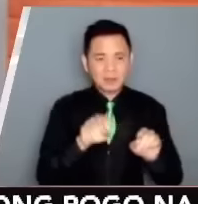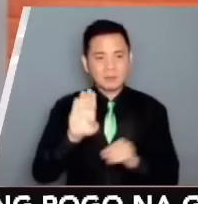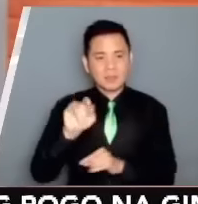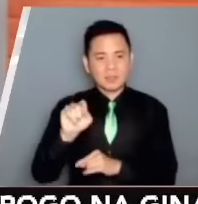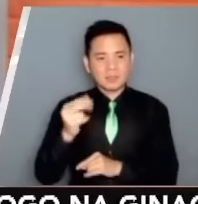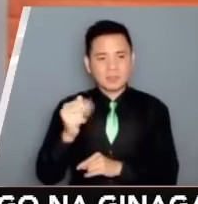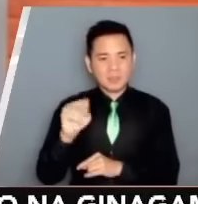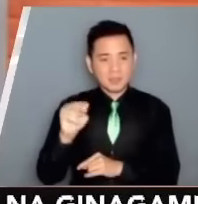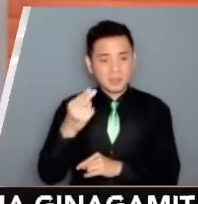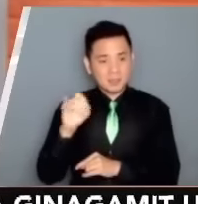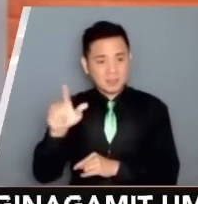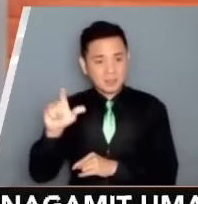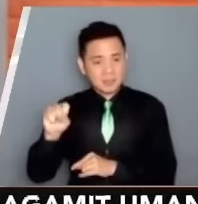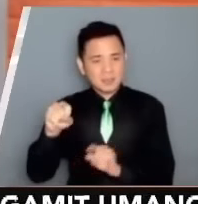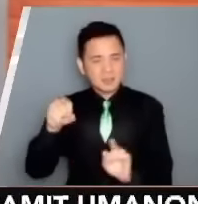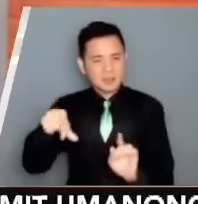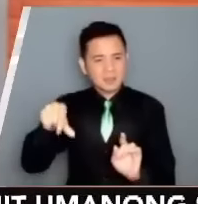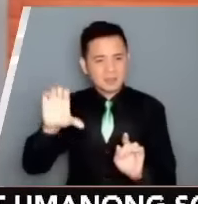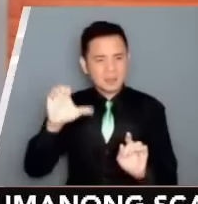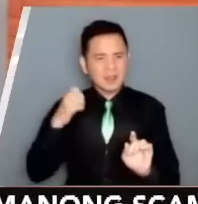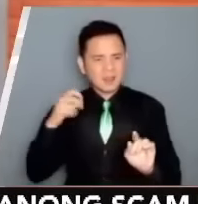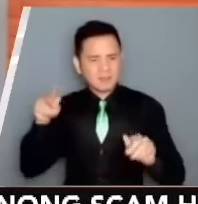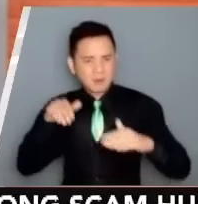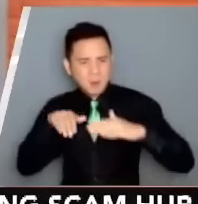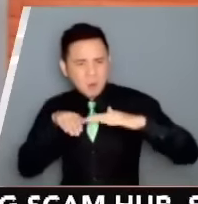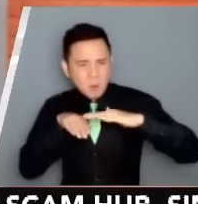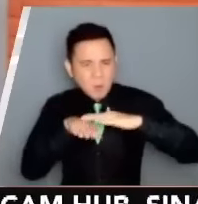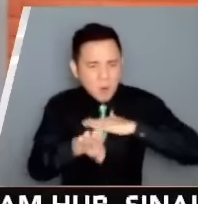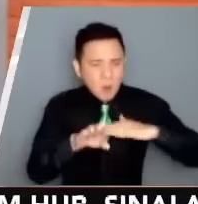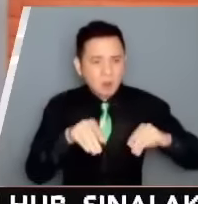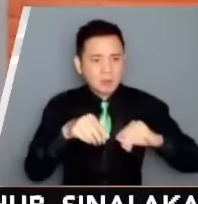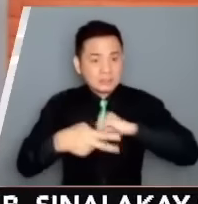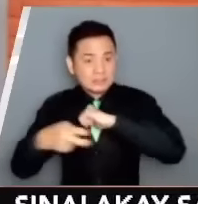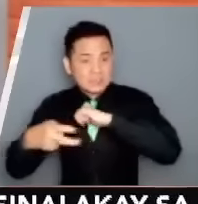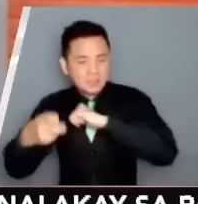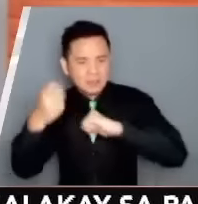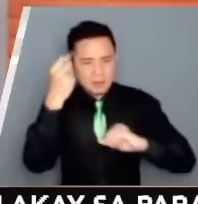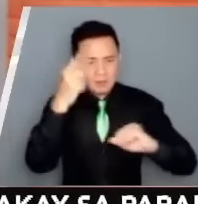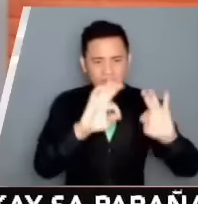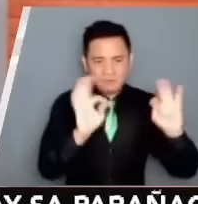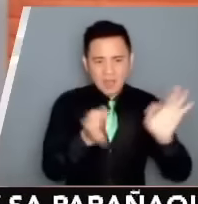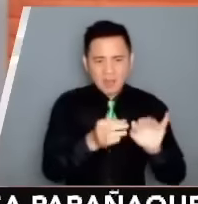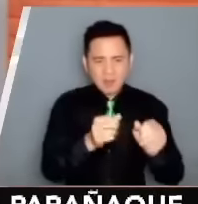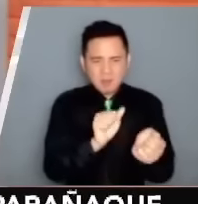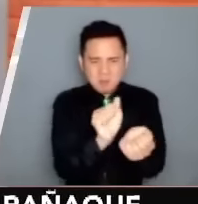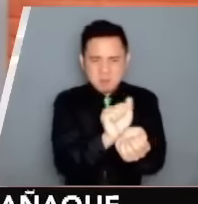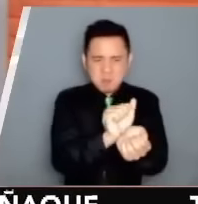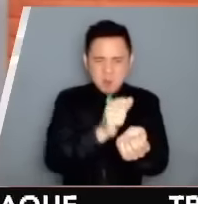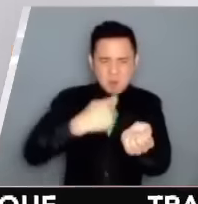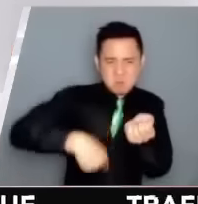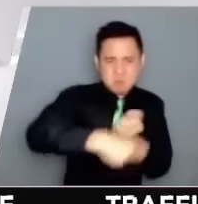kinaladkad pa raw ang isang senior citizen laging una ka sa balita ni James Agustine